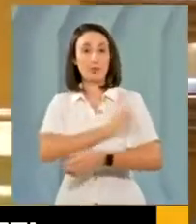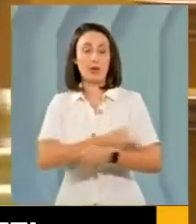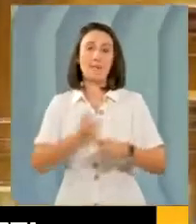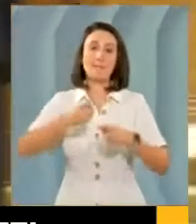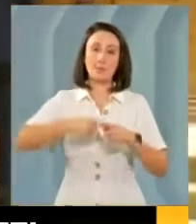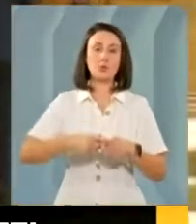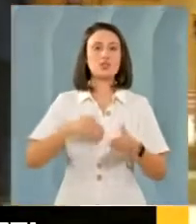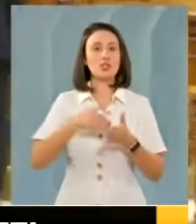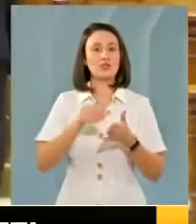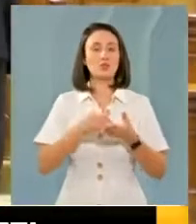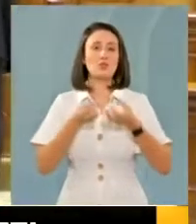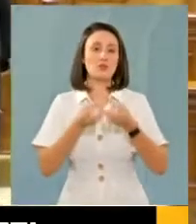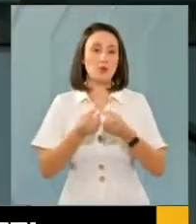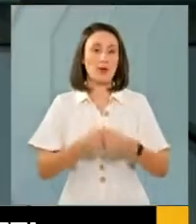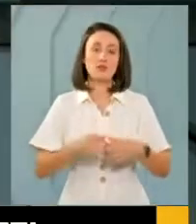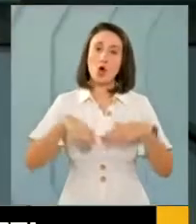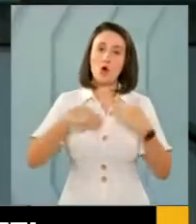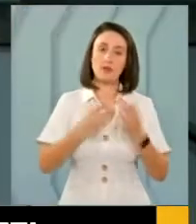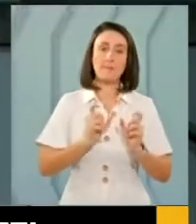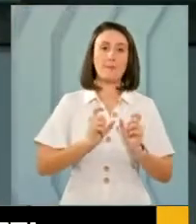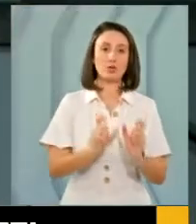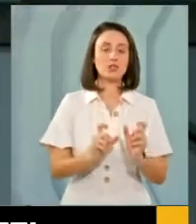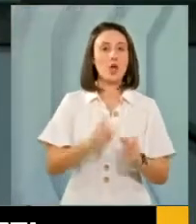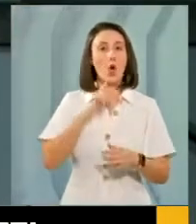sporite serviciilor de informații, oferă imunitate